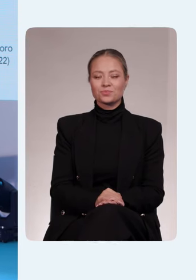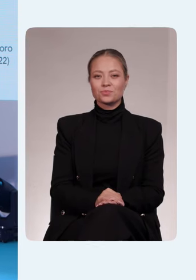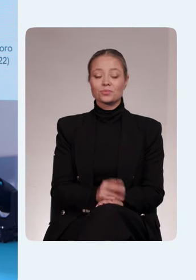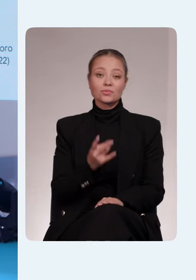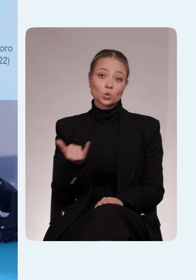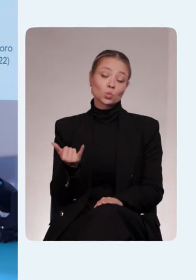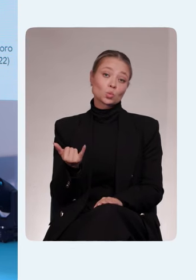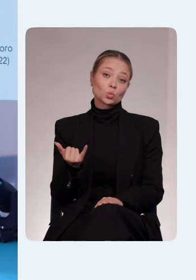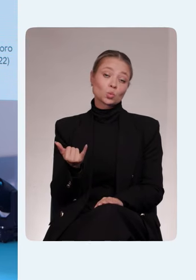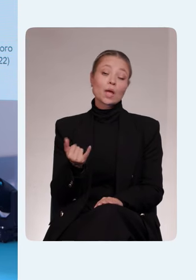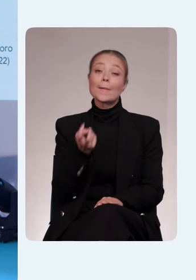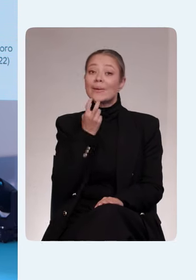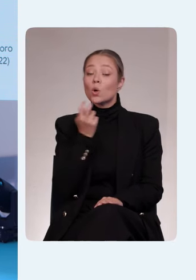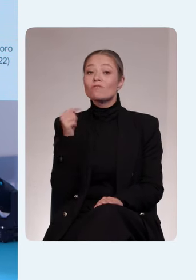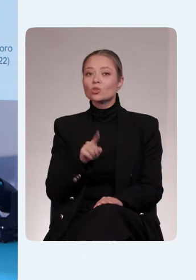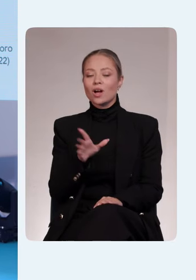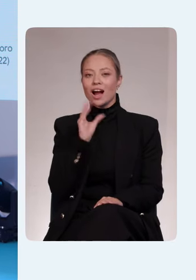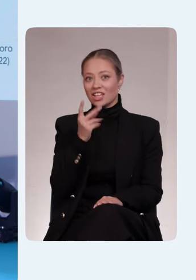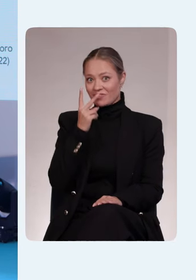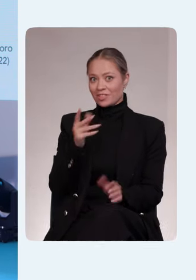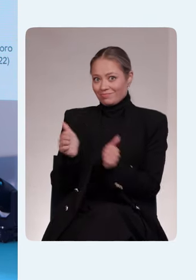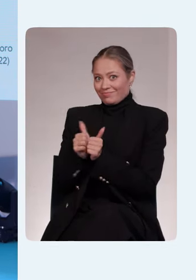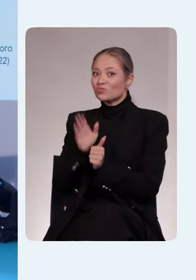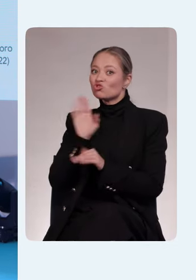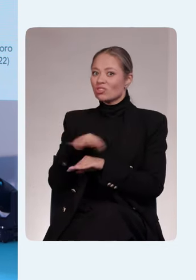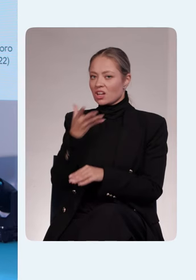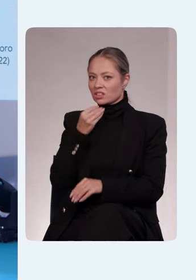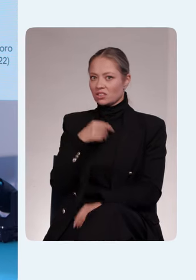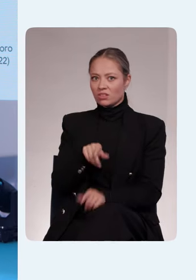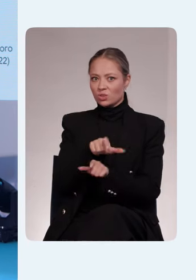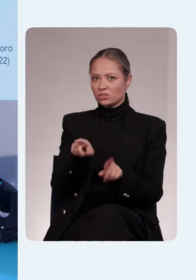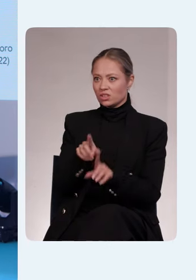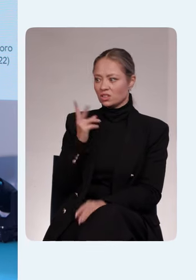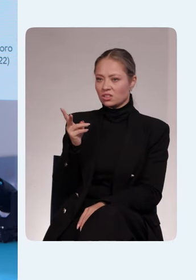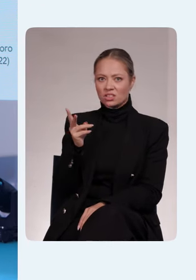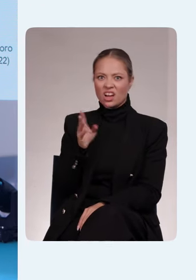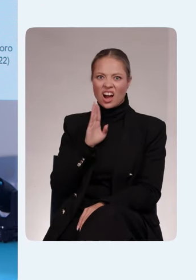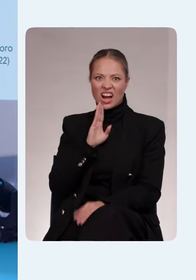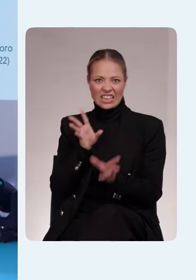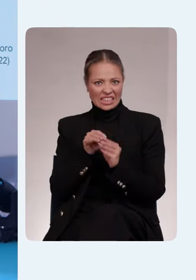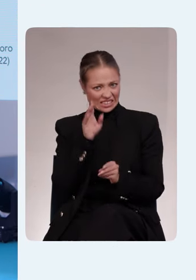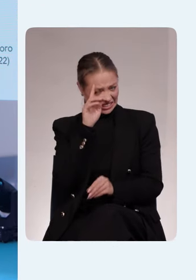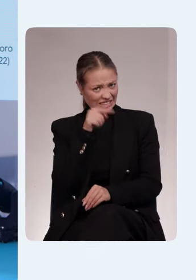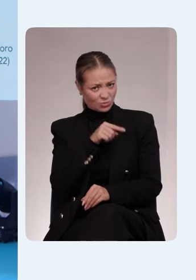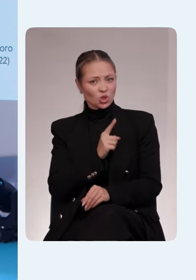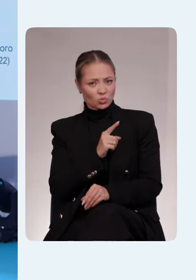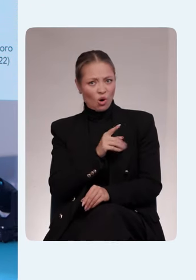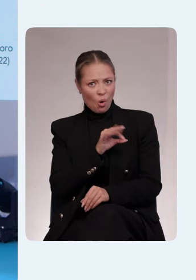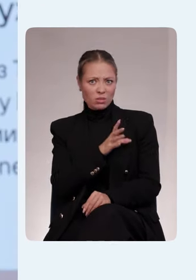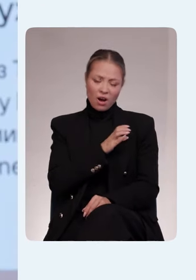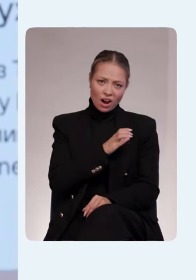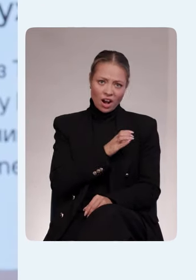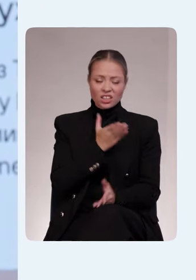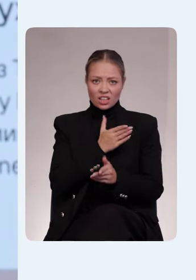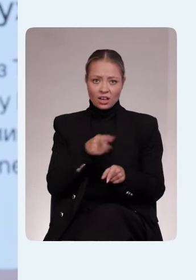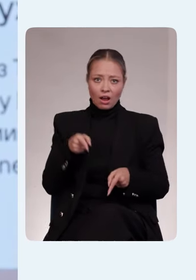Ну, прикол в том, что когда меня видят с красивой женой, люди такие: так, она с ним потому что или он богат, или ему мешает ходить